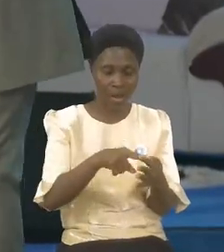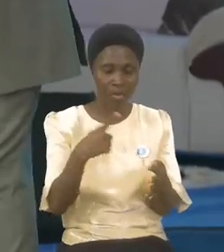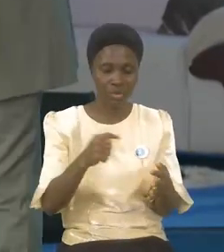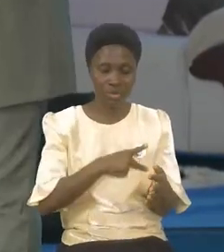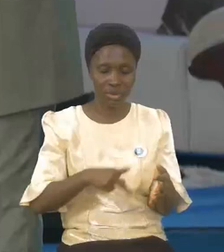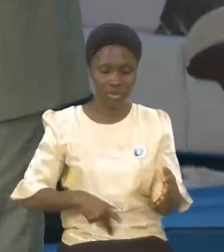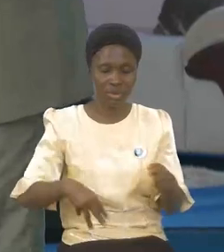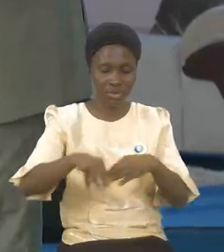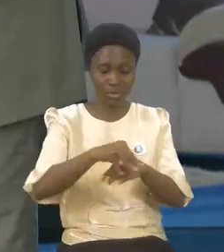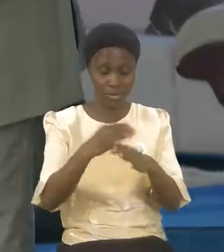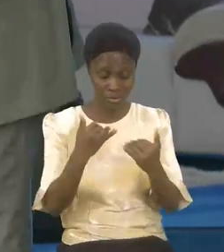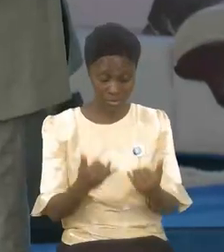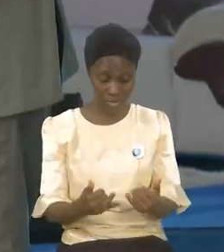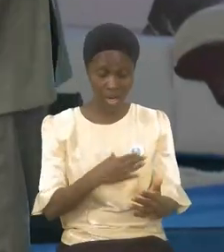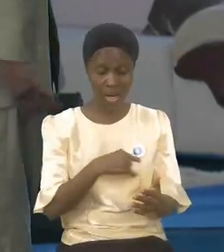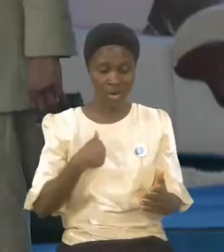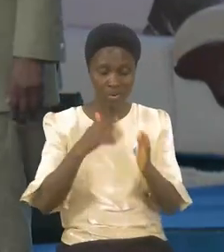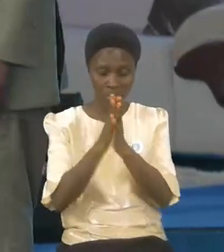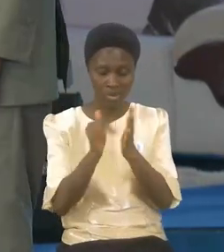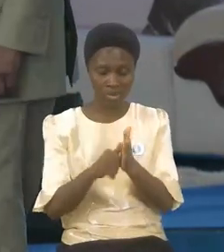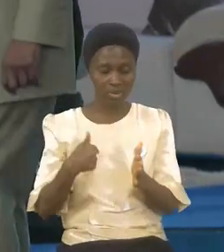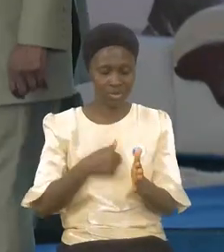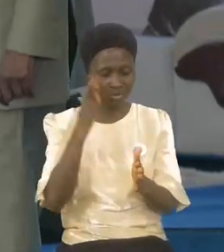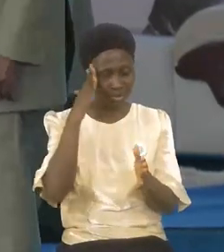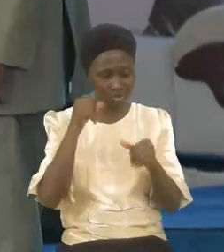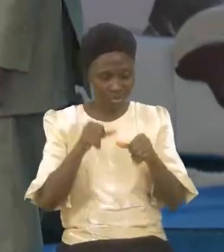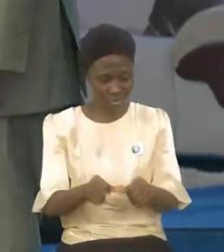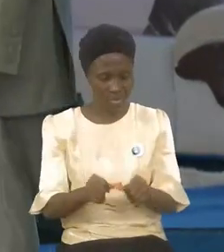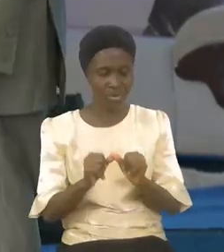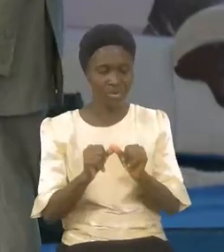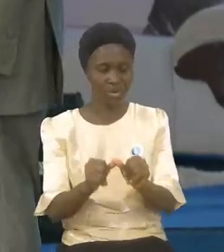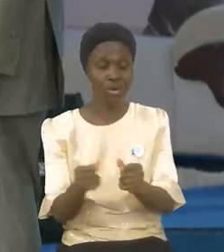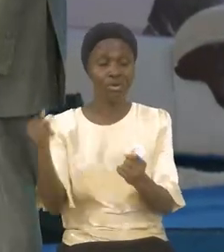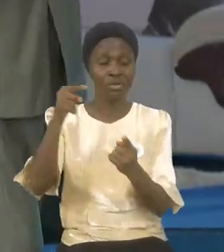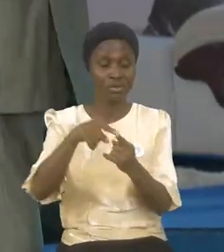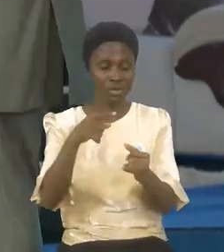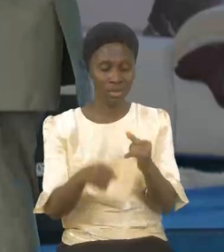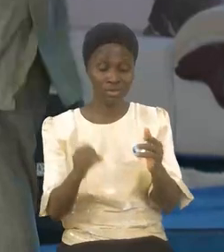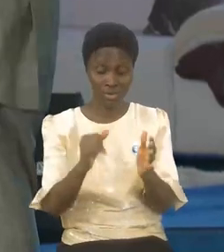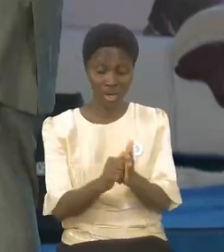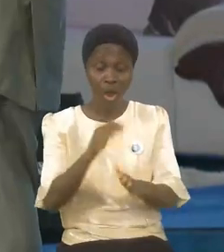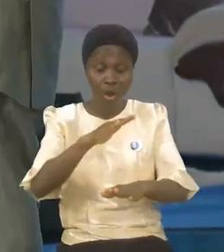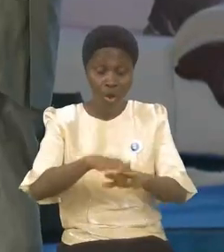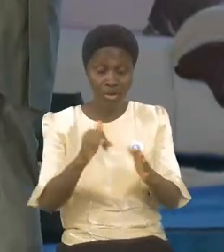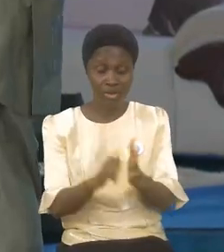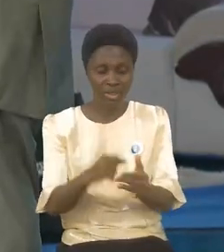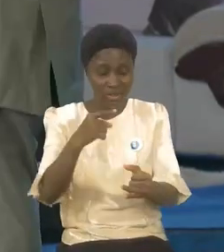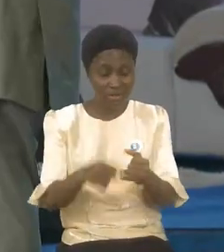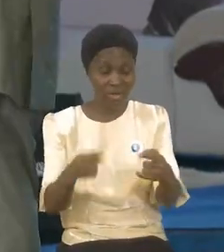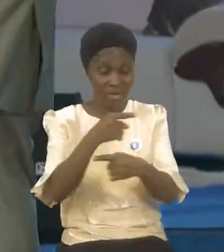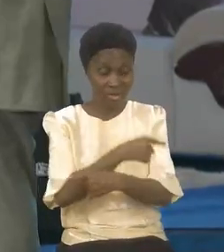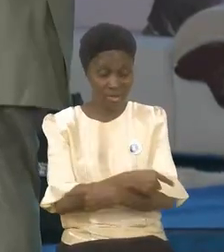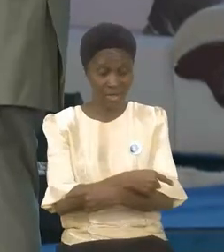maintenant. Nous prions, Seigneur, que nous y demeurions jusqu'à la fin, afin qu'au dernier jour,